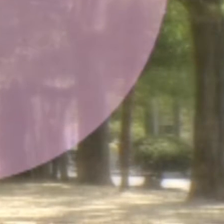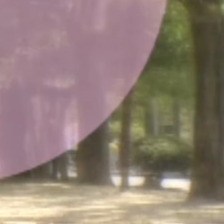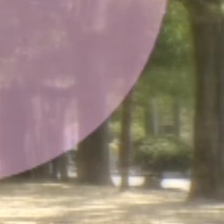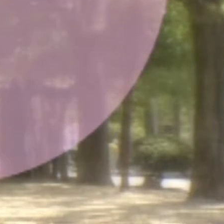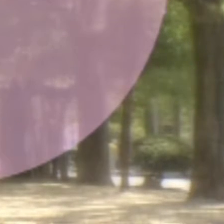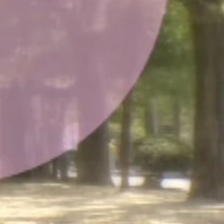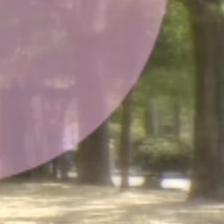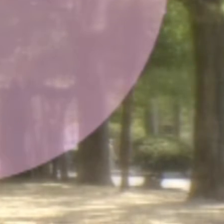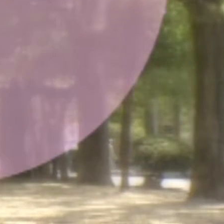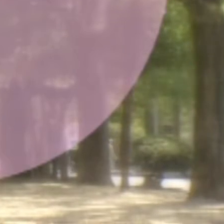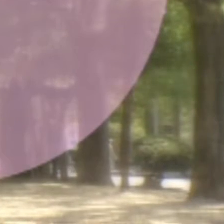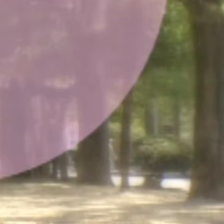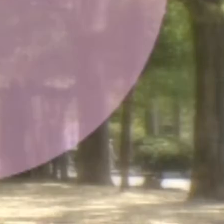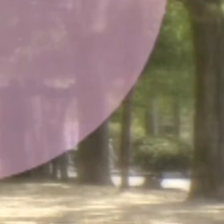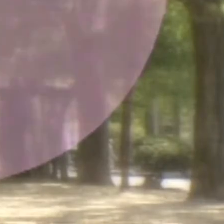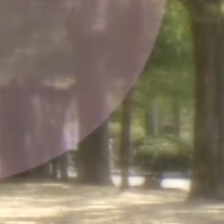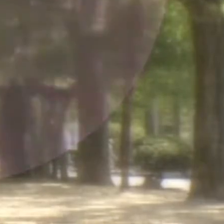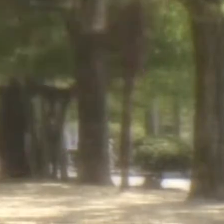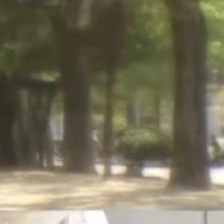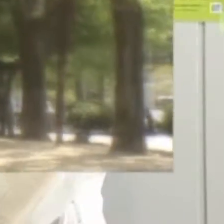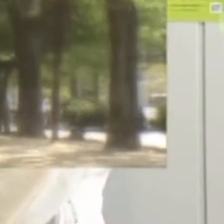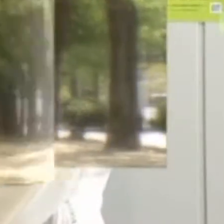全く違うものなんですね。